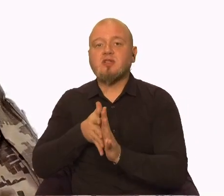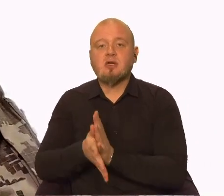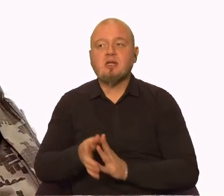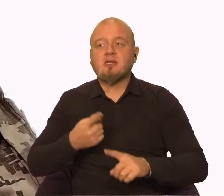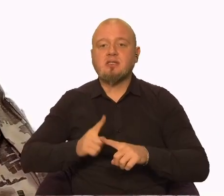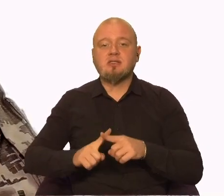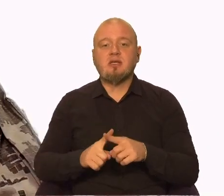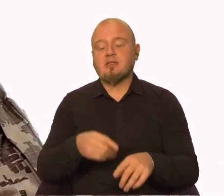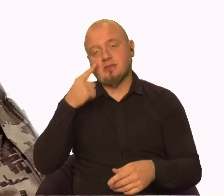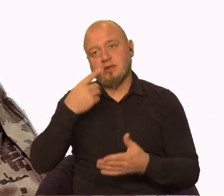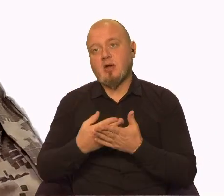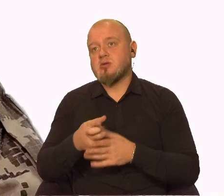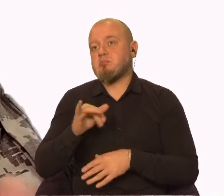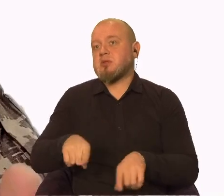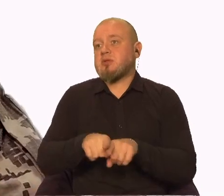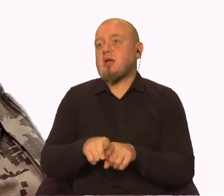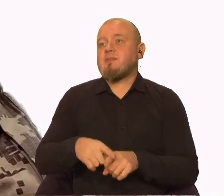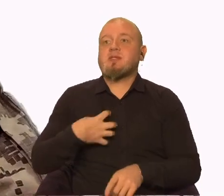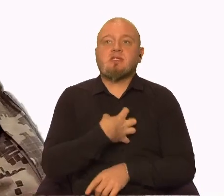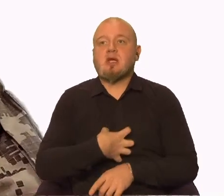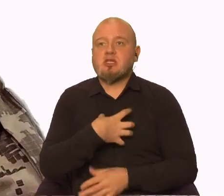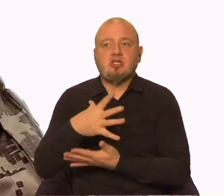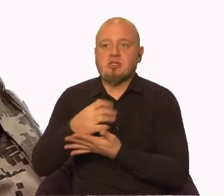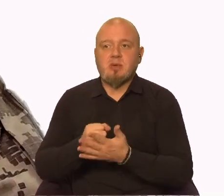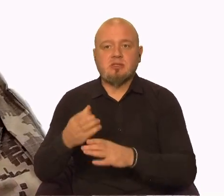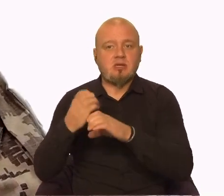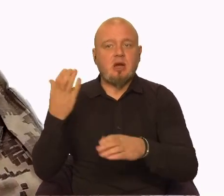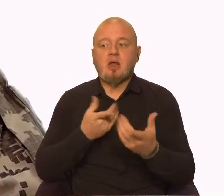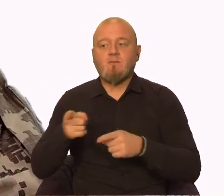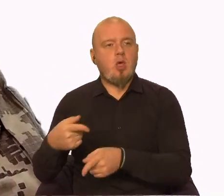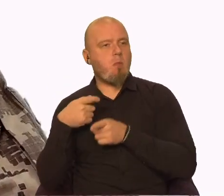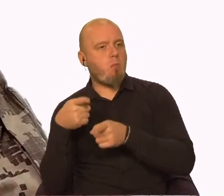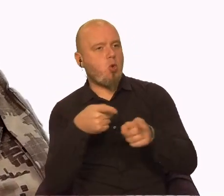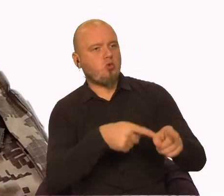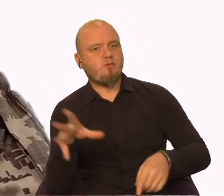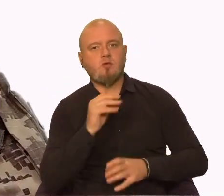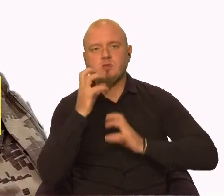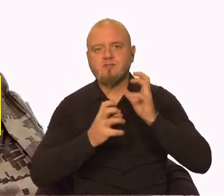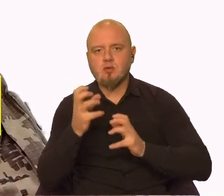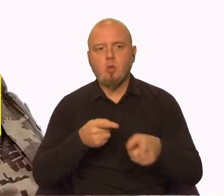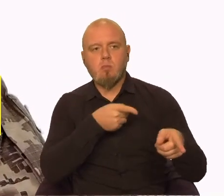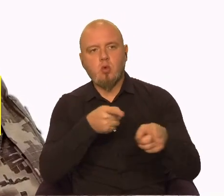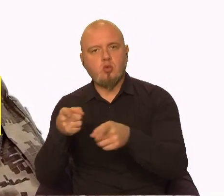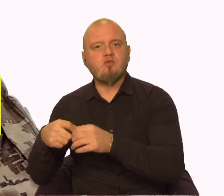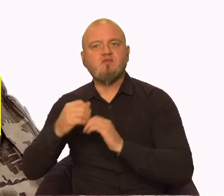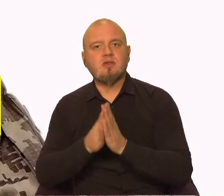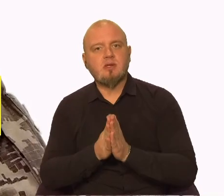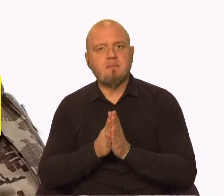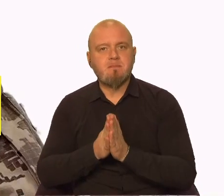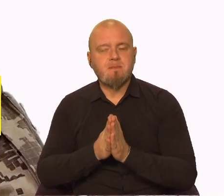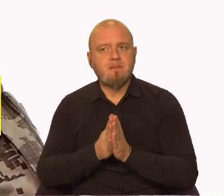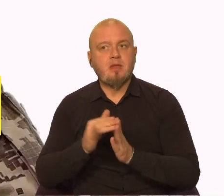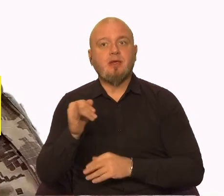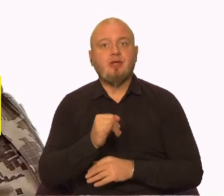цей, здавалося б, так, стратегічний запас ракет, яким вони погрожують там всьому світу, погрожують, власне,